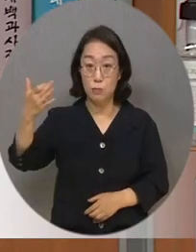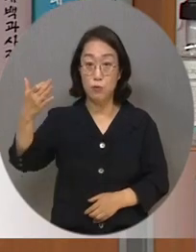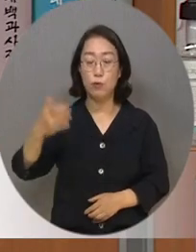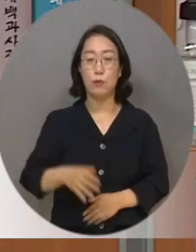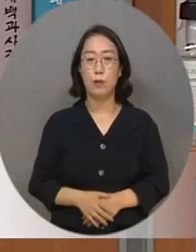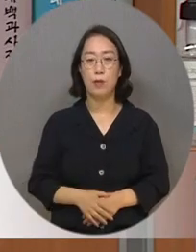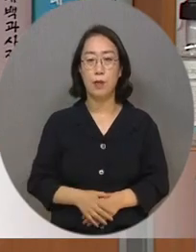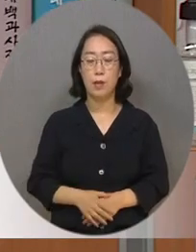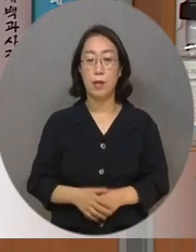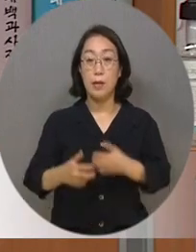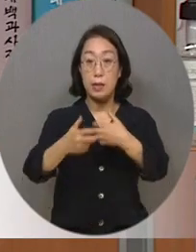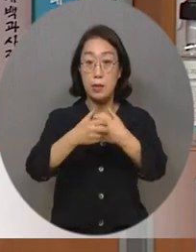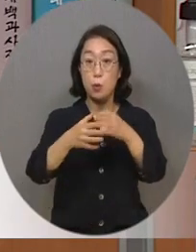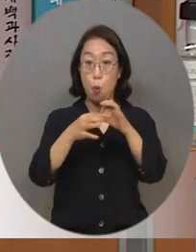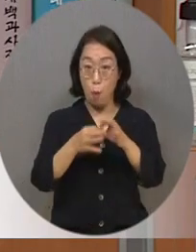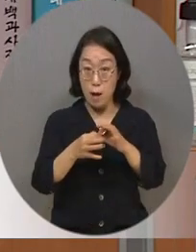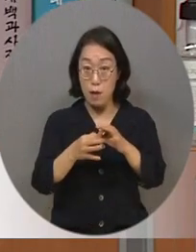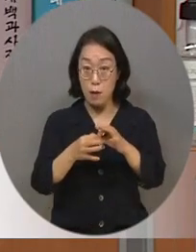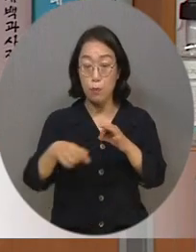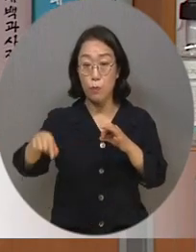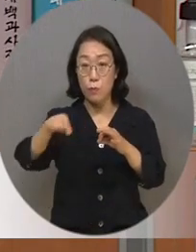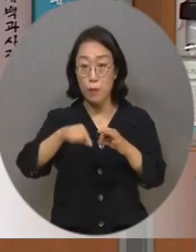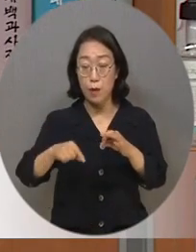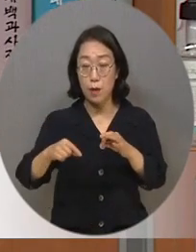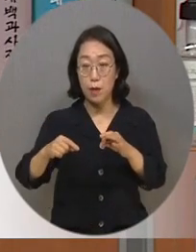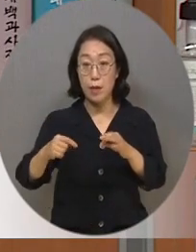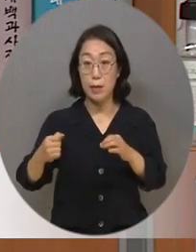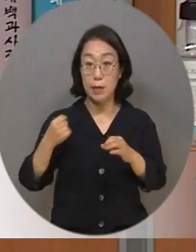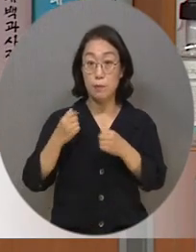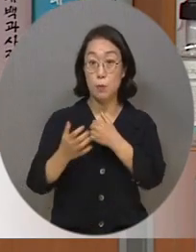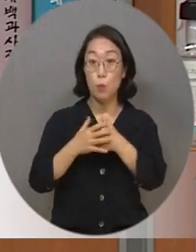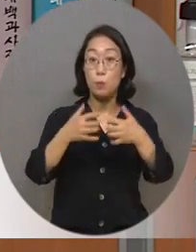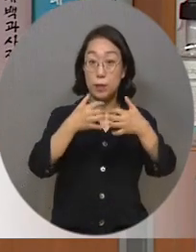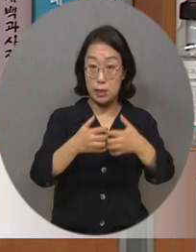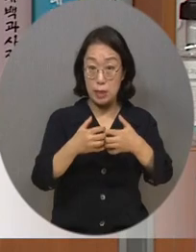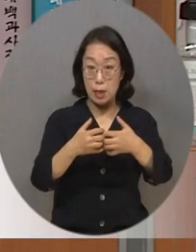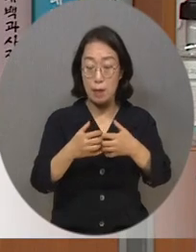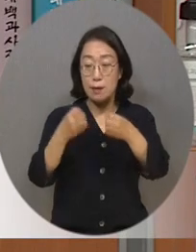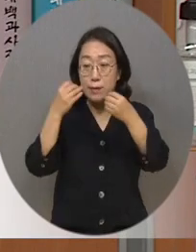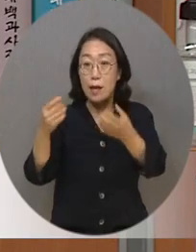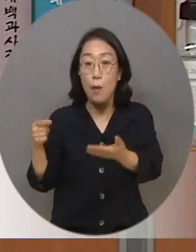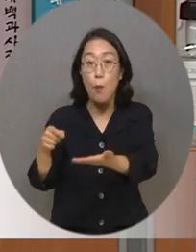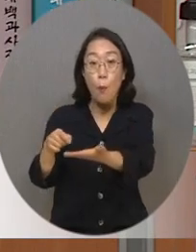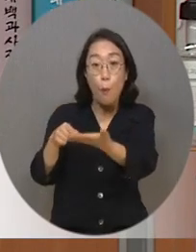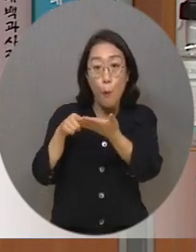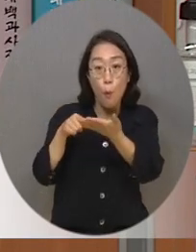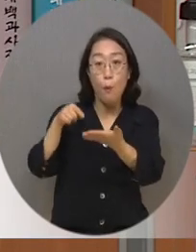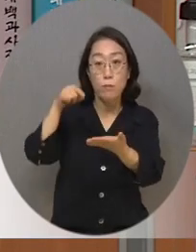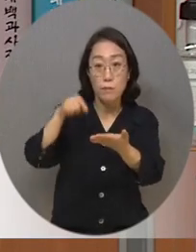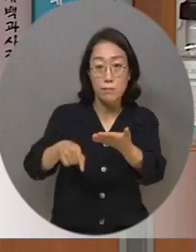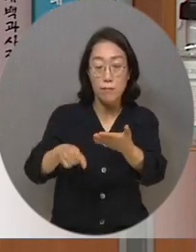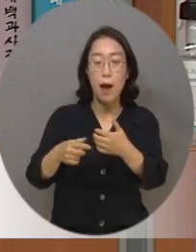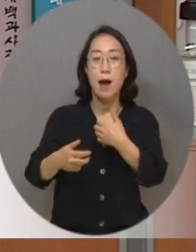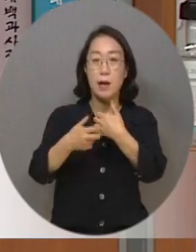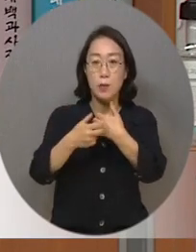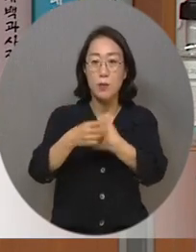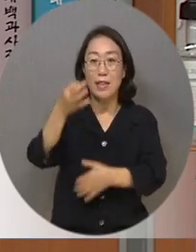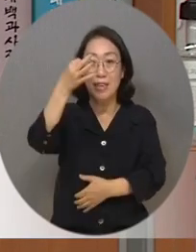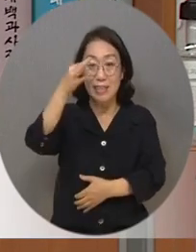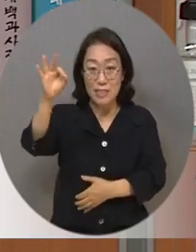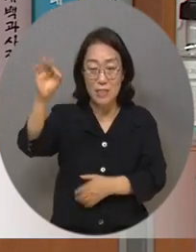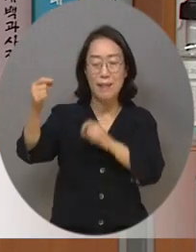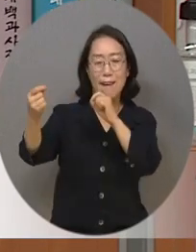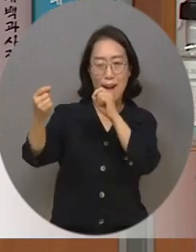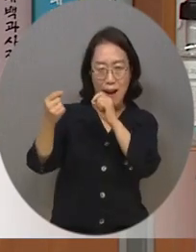11월에 의료기기 품목 내 동력보조장치가 품목이 새로 신설되면서 그 의료기기 인증에 조금 한층